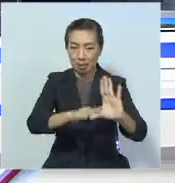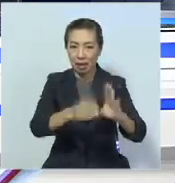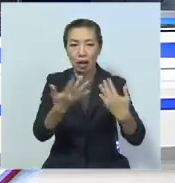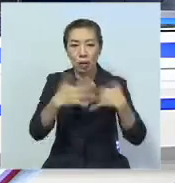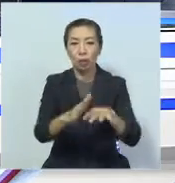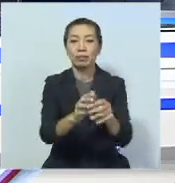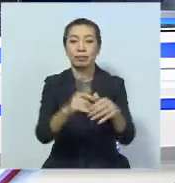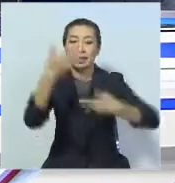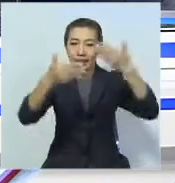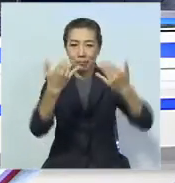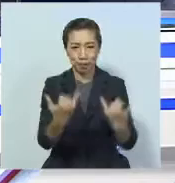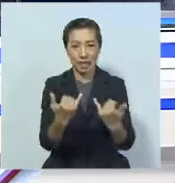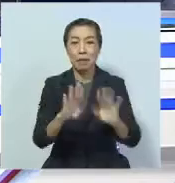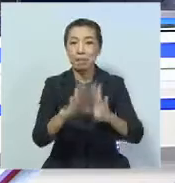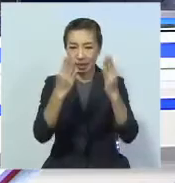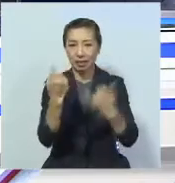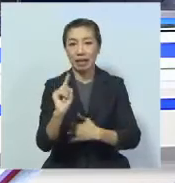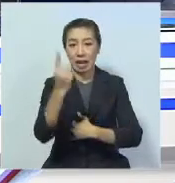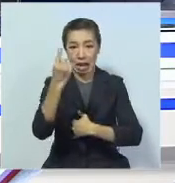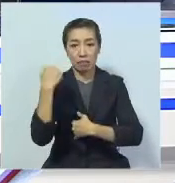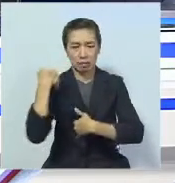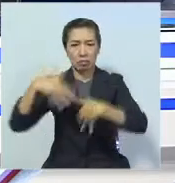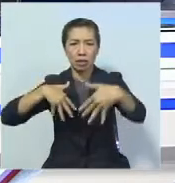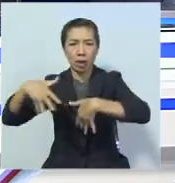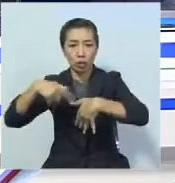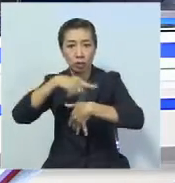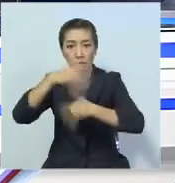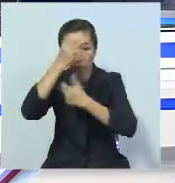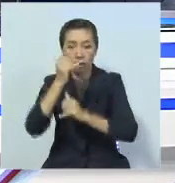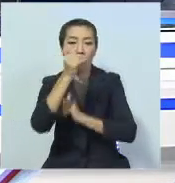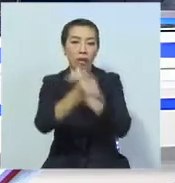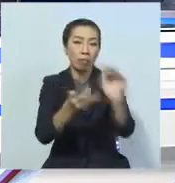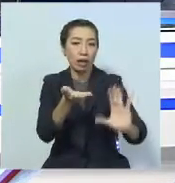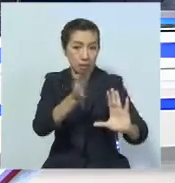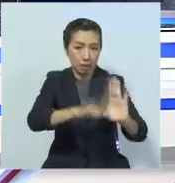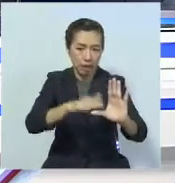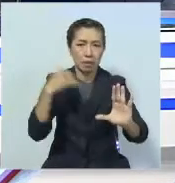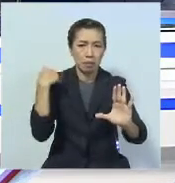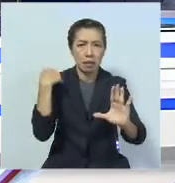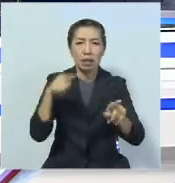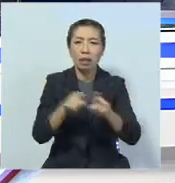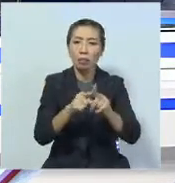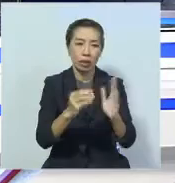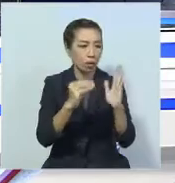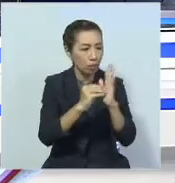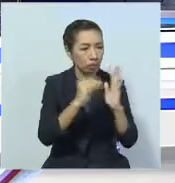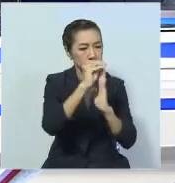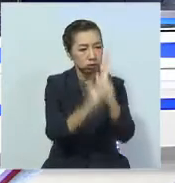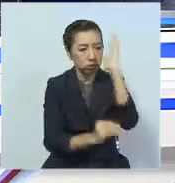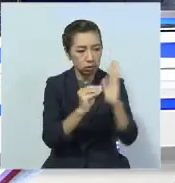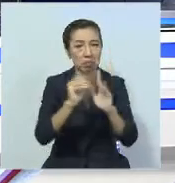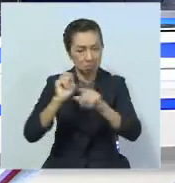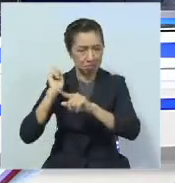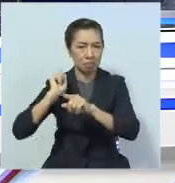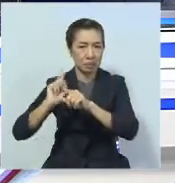าร่วมกิจกรรมกันนะคะ ใช่ค่ะก็มีประชาชนนะคะที่เดินทางไปลงทะเบียนไม่ว่าจะเป็นพื้นที่ในแต่ละจังหวัดบรรยาก